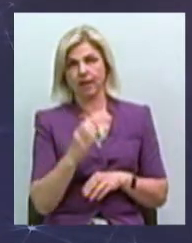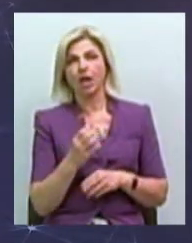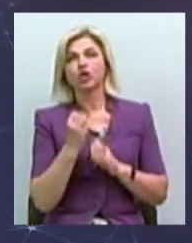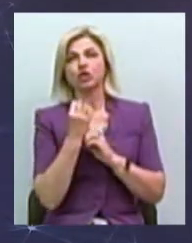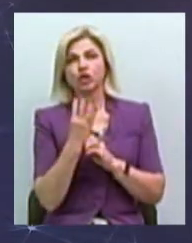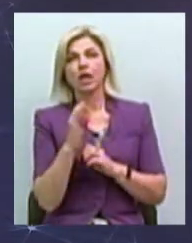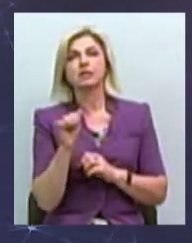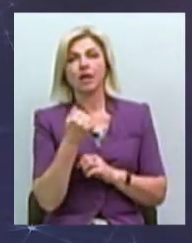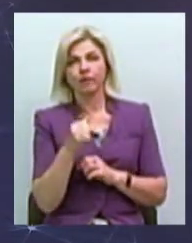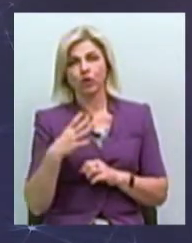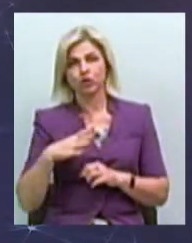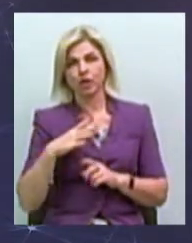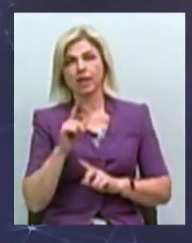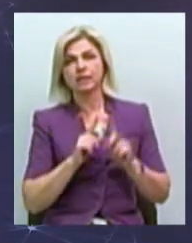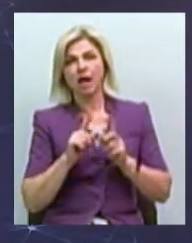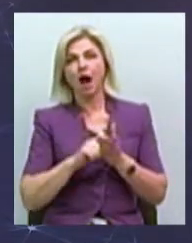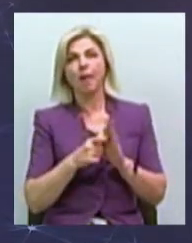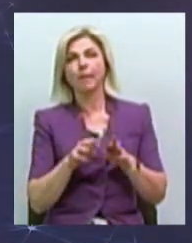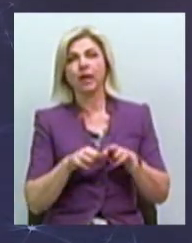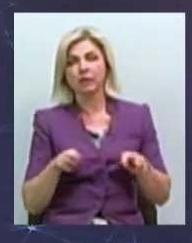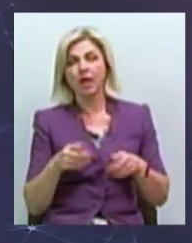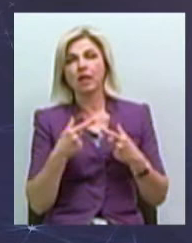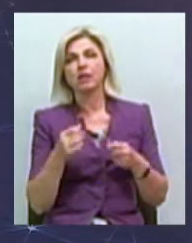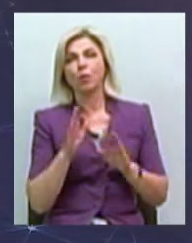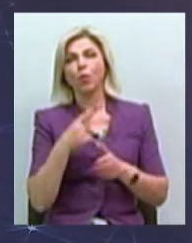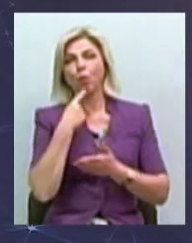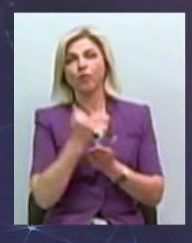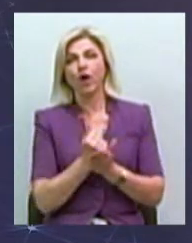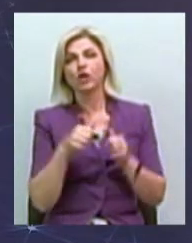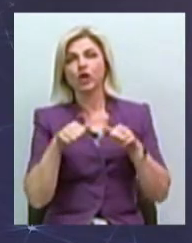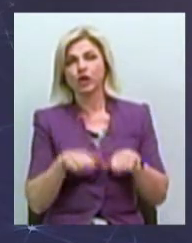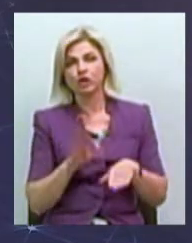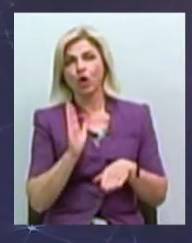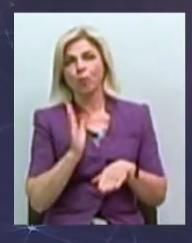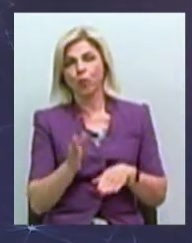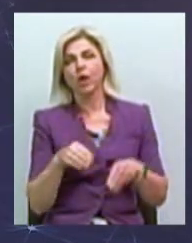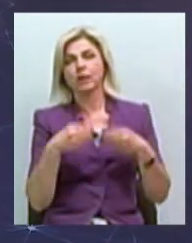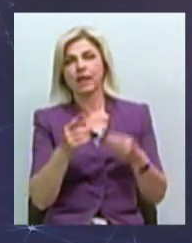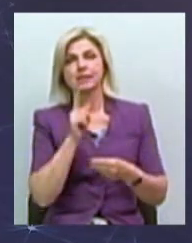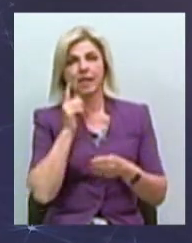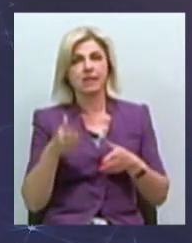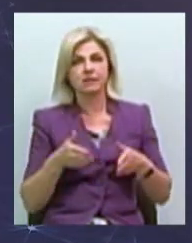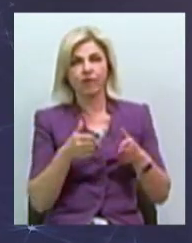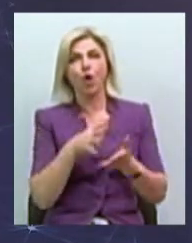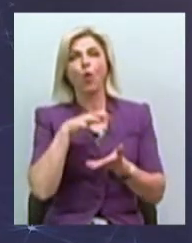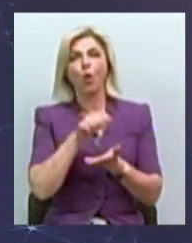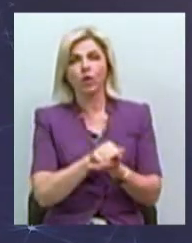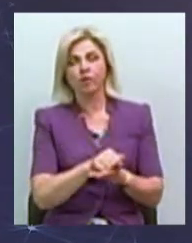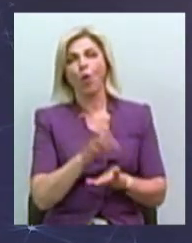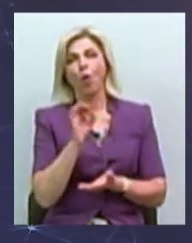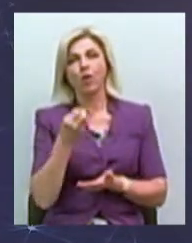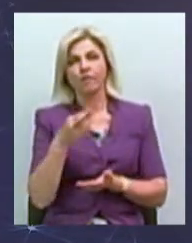14 серпня очікуємо засідання Кабміну, на якому буде схвалено рішення і буде дано зелене світло концесії портів Ольвія і